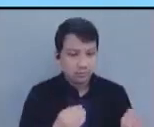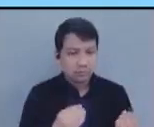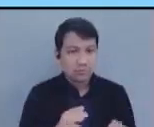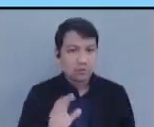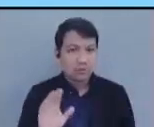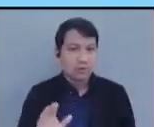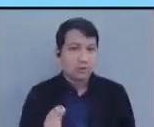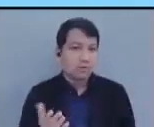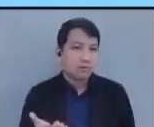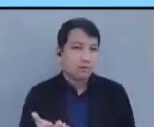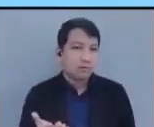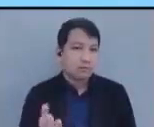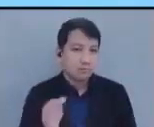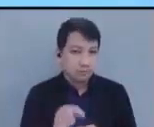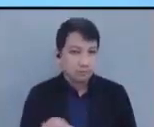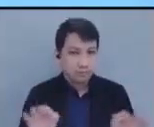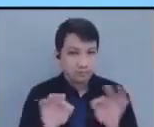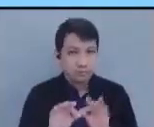very important kasi